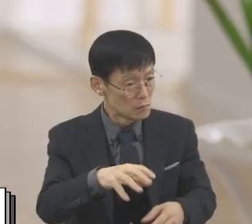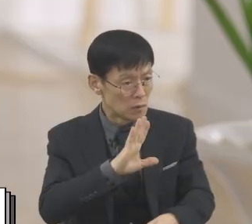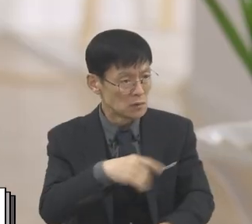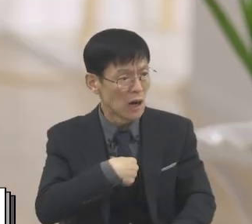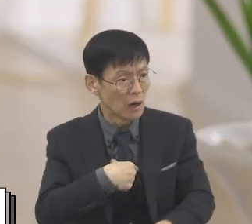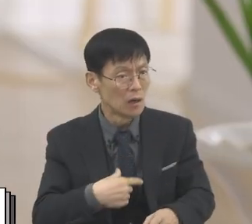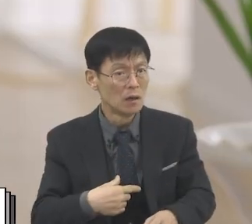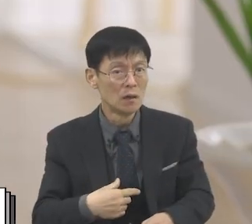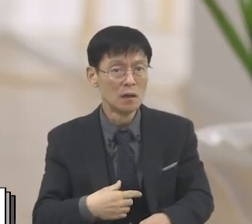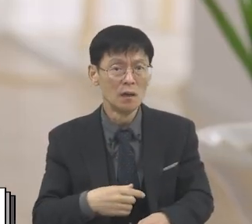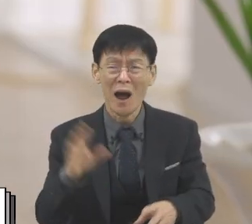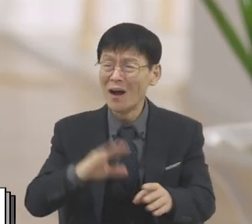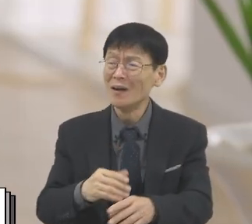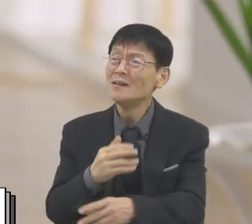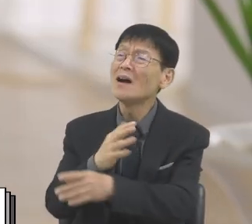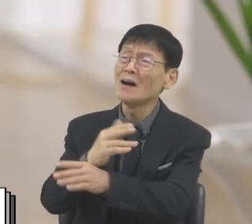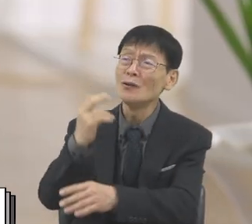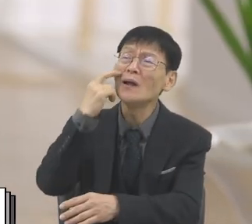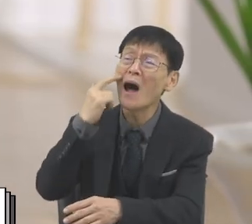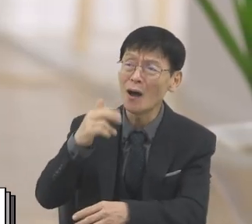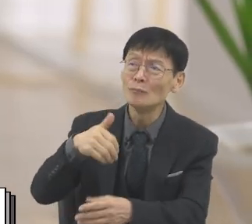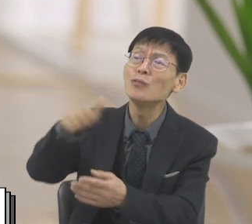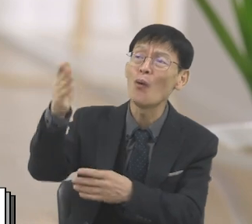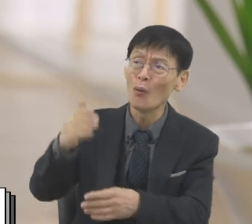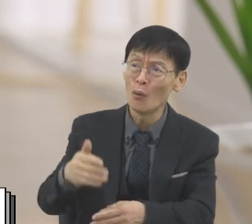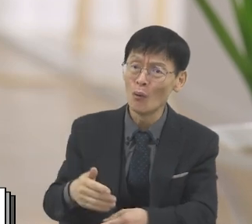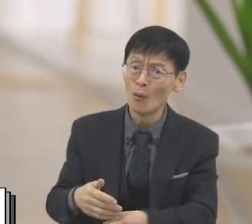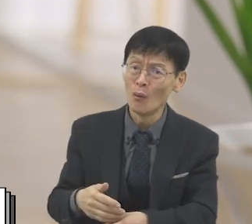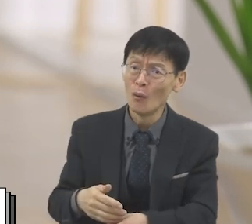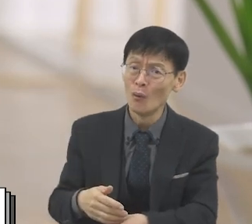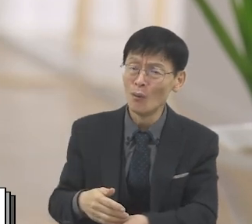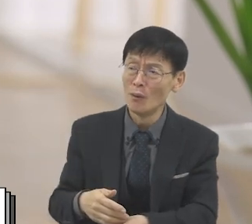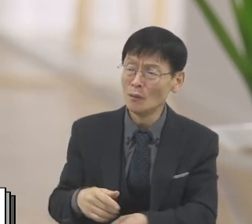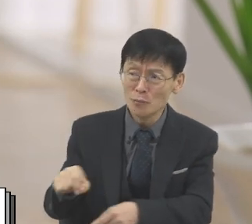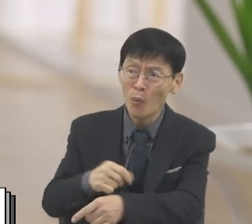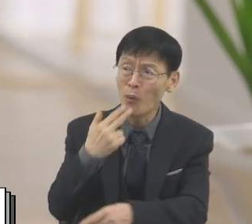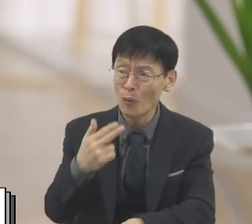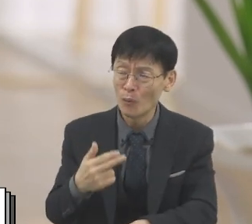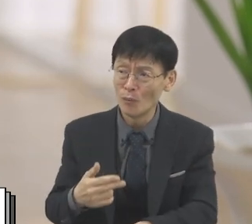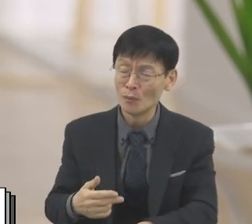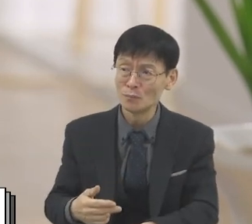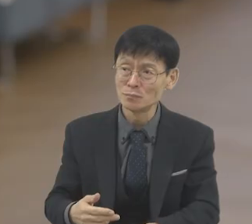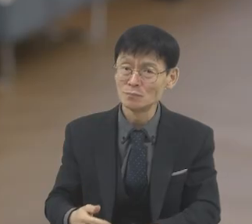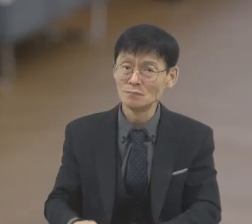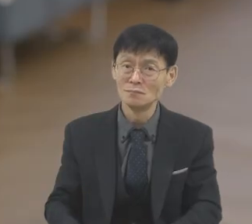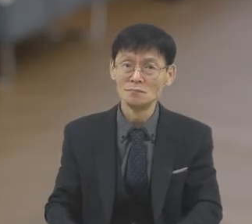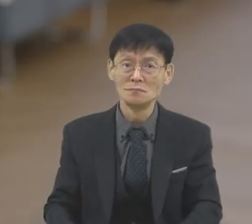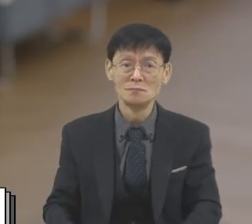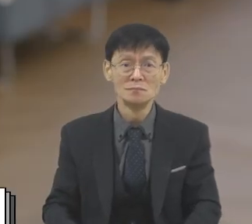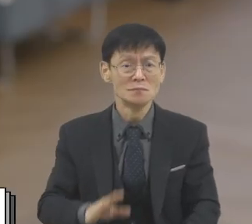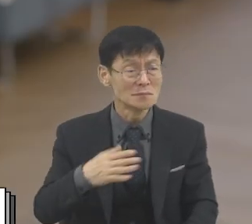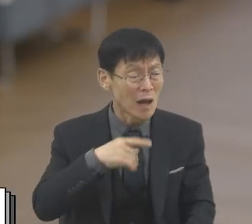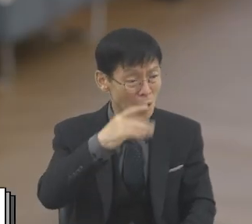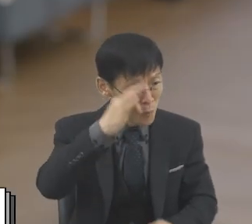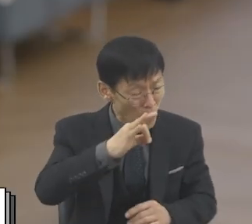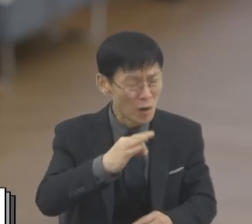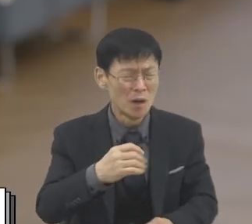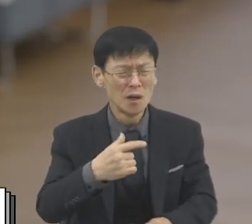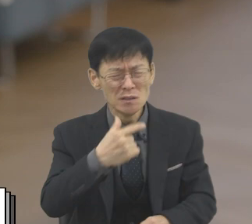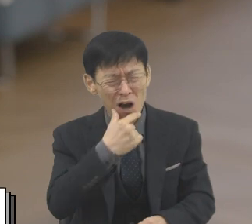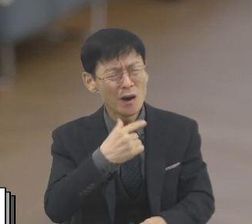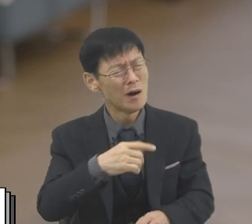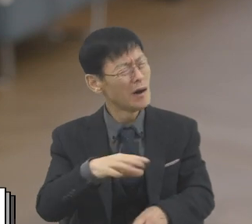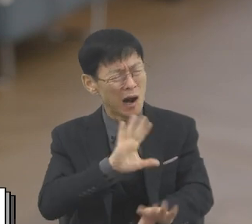불편합니다. 에이, 그냥 장난으로 보낸 거잖아요. 별것도 아니고. 저는 이런 사진을 보는